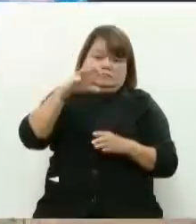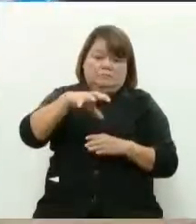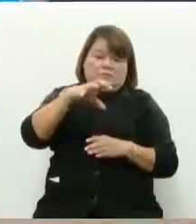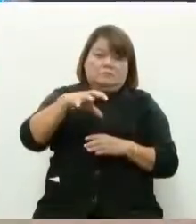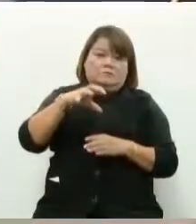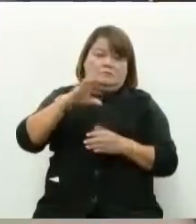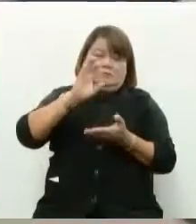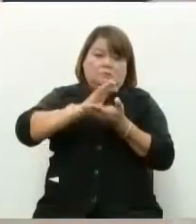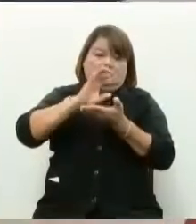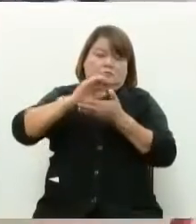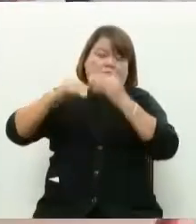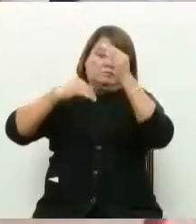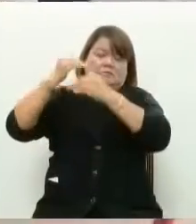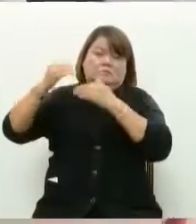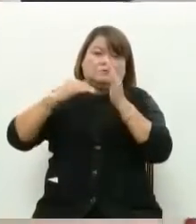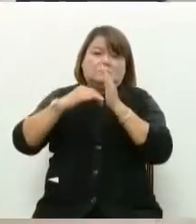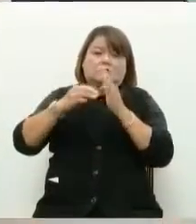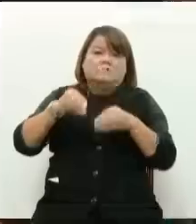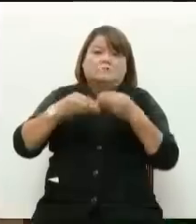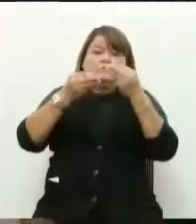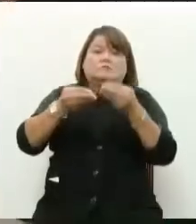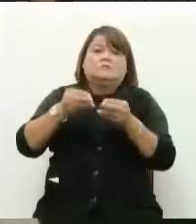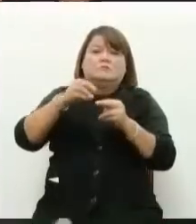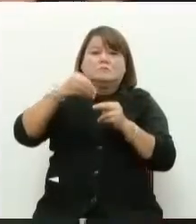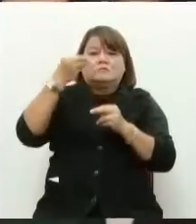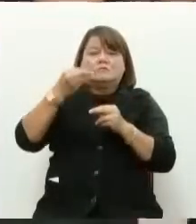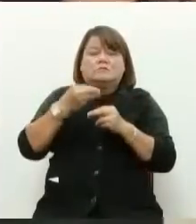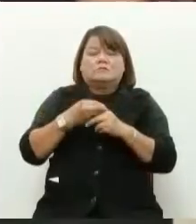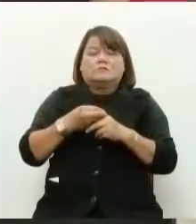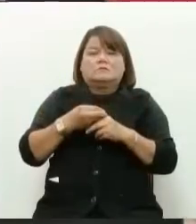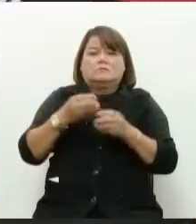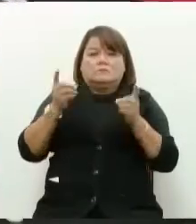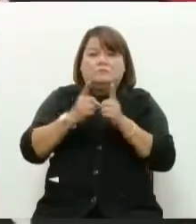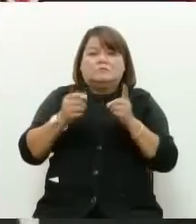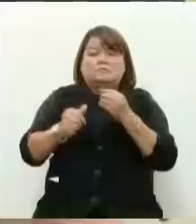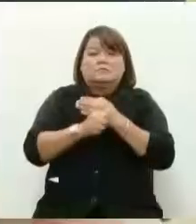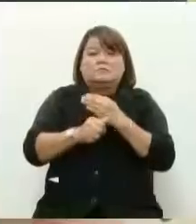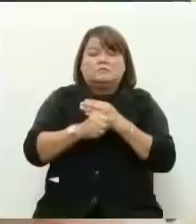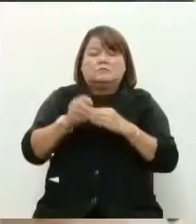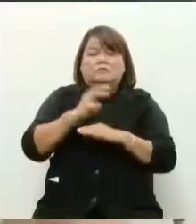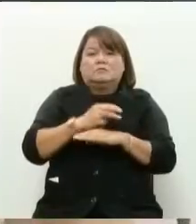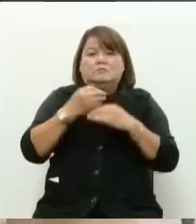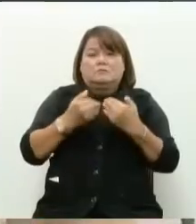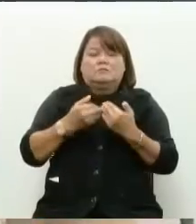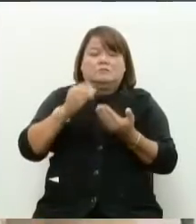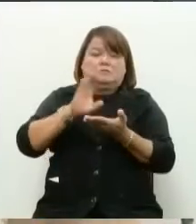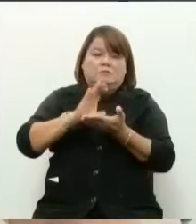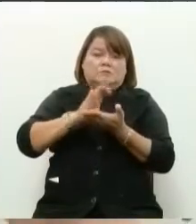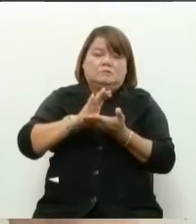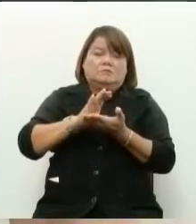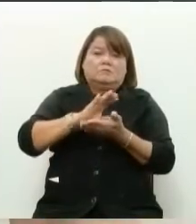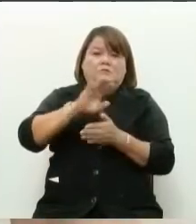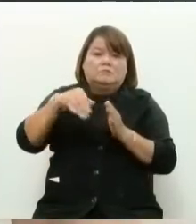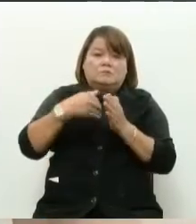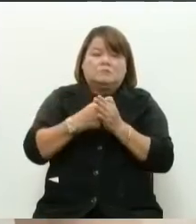การศึกษานะครับมอบให้กับนักเรียนนะครับในกรณีเสียชีวิตหรือประสบอุบัติเหตุวันนี้นะครับกองทุนของเรานะครับโด